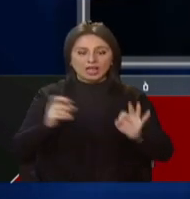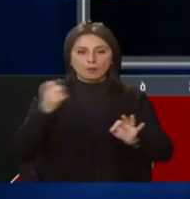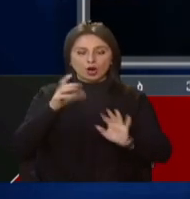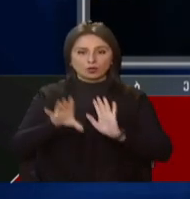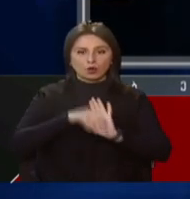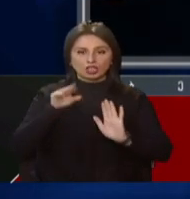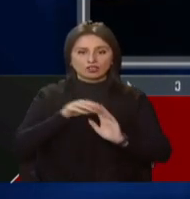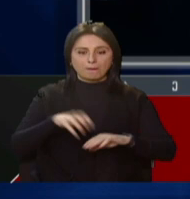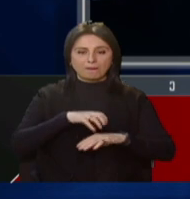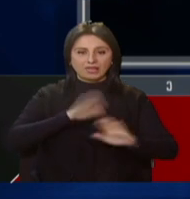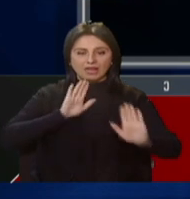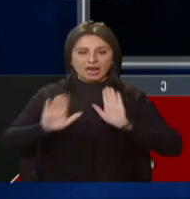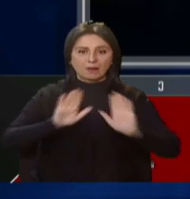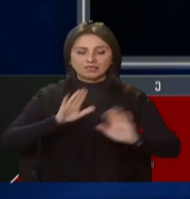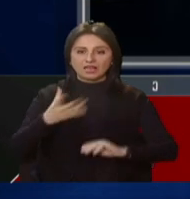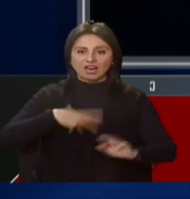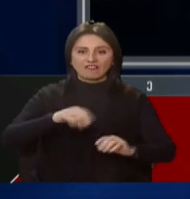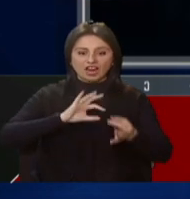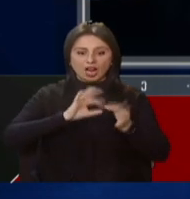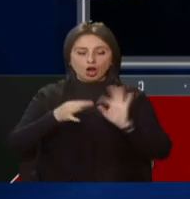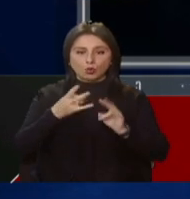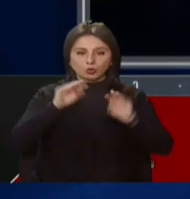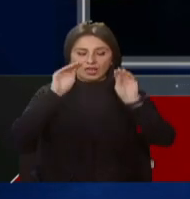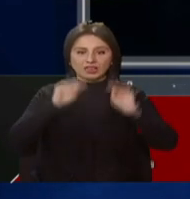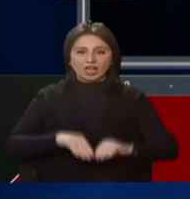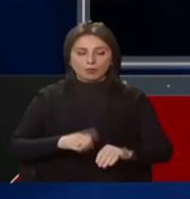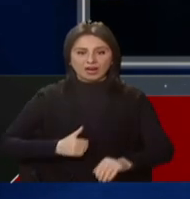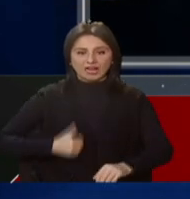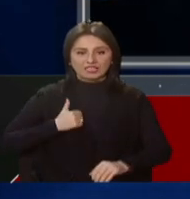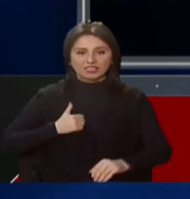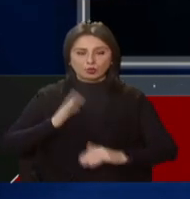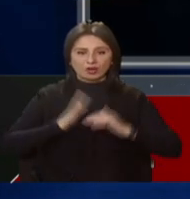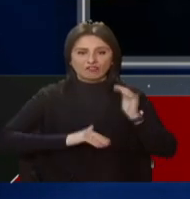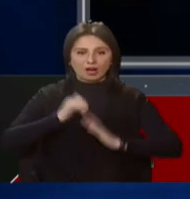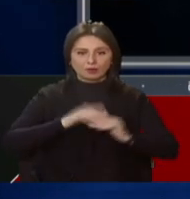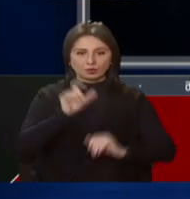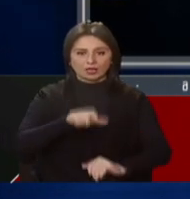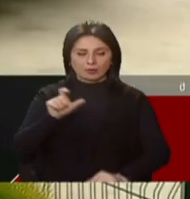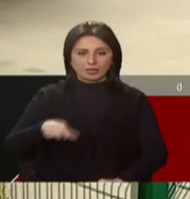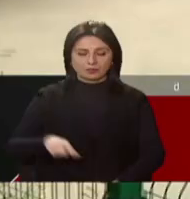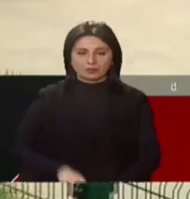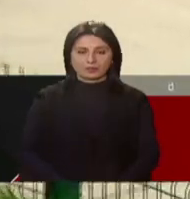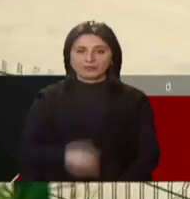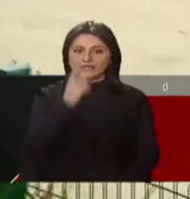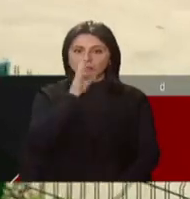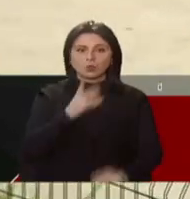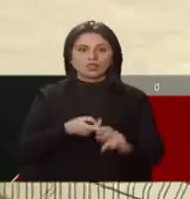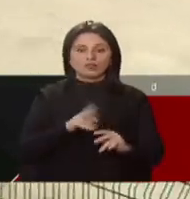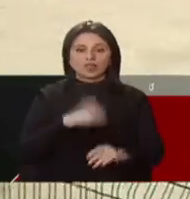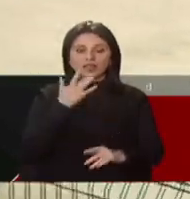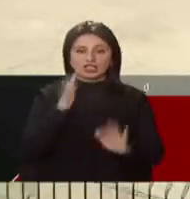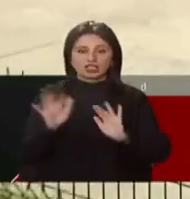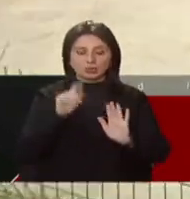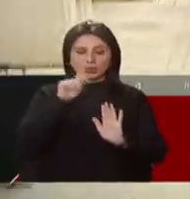დემოკრატიული არჩევნები და პარტიის ხელმძღვანელობის ყველა რგოლი უნდა დაკომპლექტდეს ღირსეული და კვალიფიციური ადამიანებით. მიუხედავად იმისა, რომ